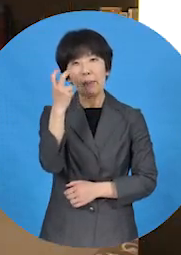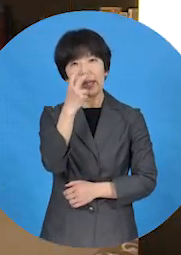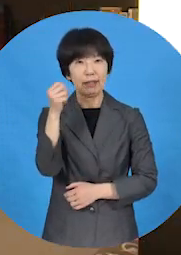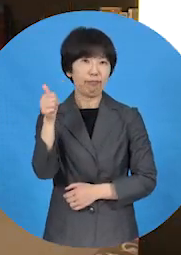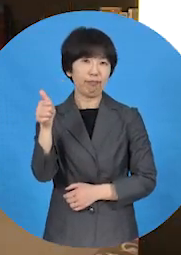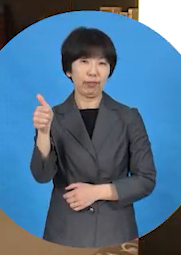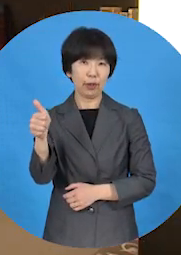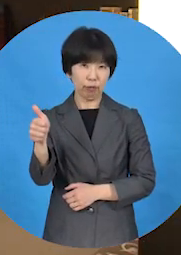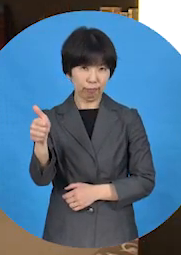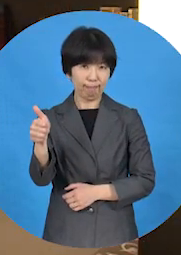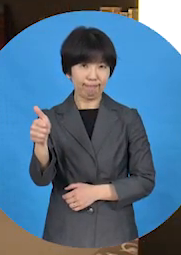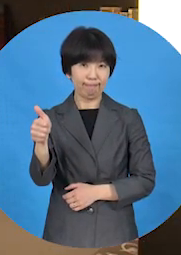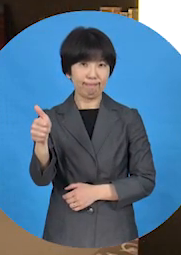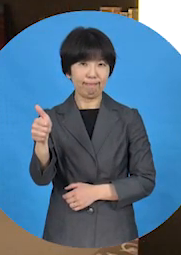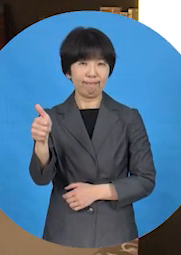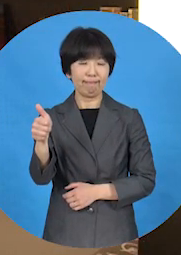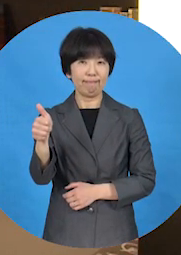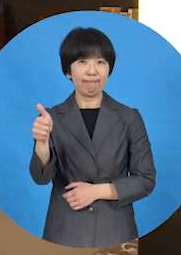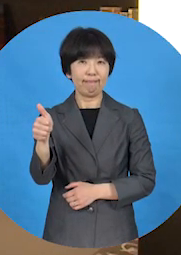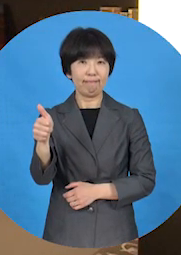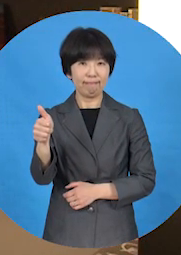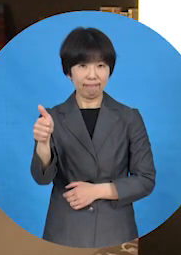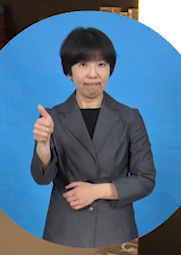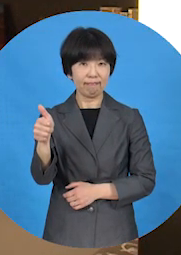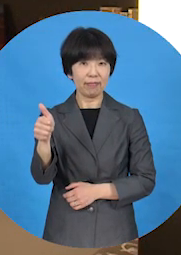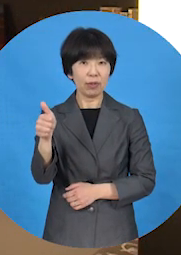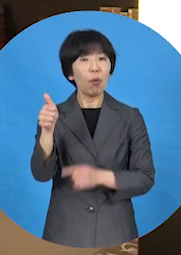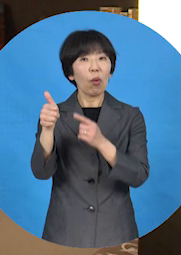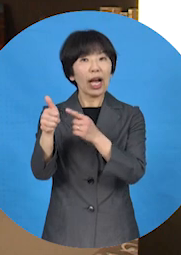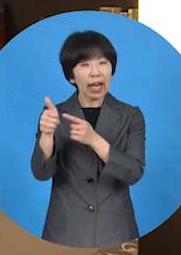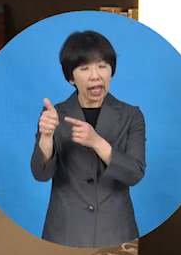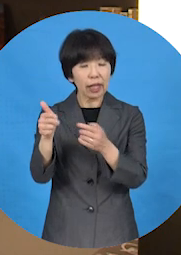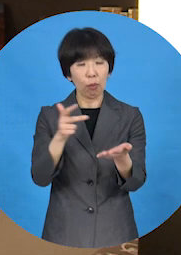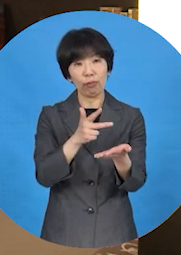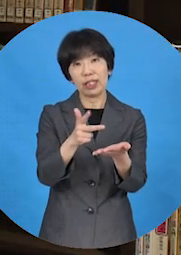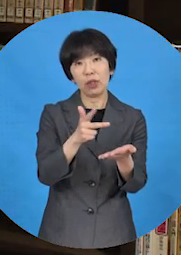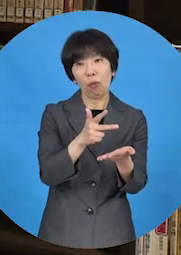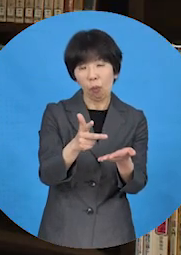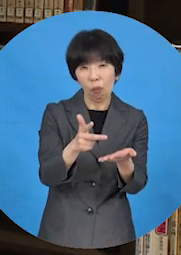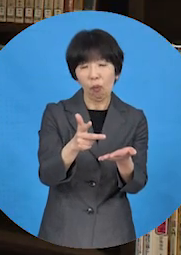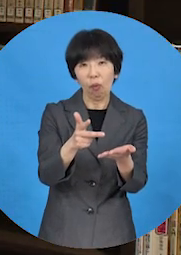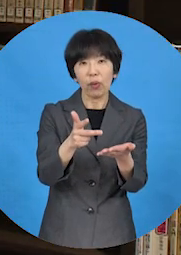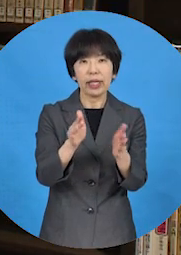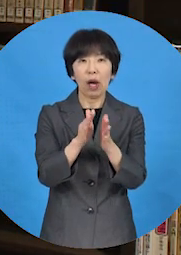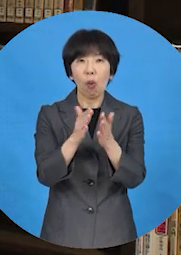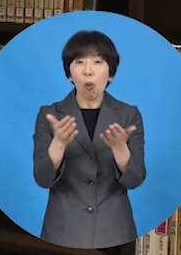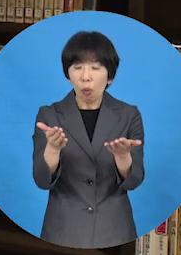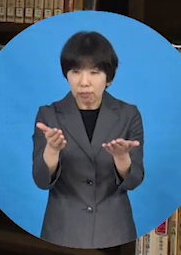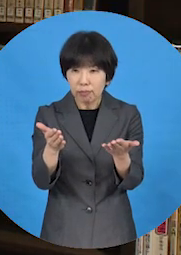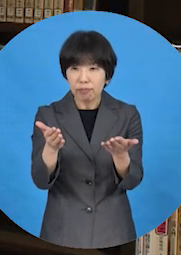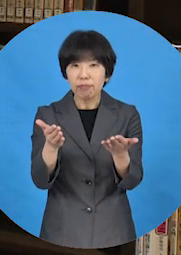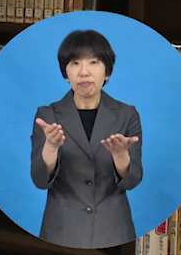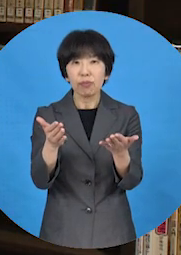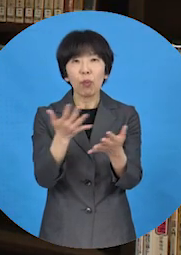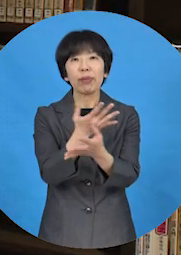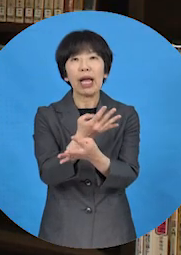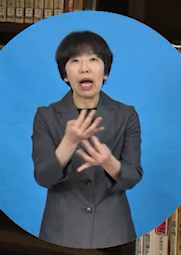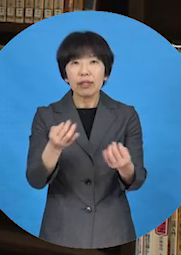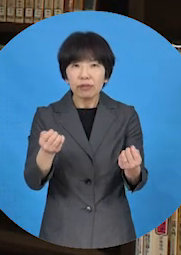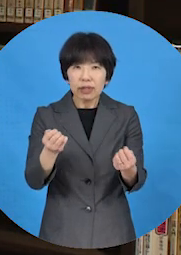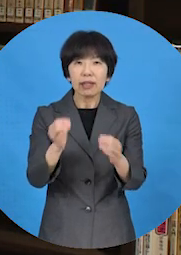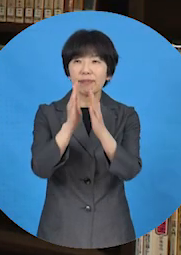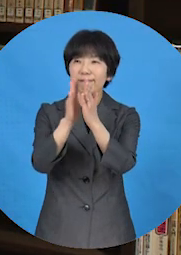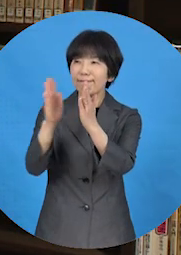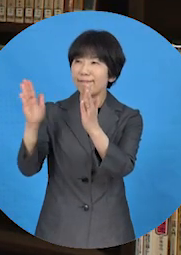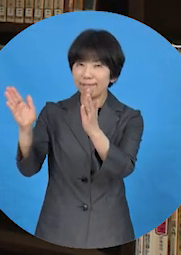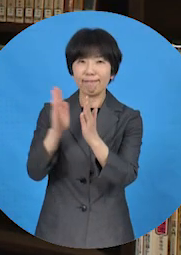。 この裏側には桜井徳太郎氏の著作やそれに関連した民話などの資料を多数取り